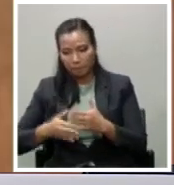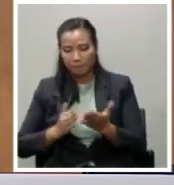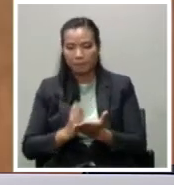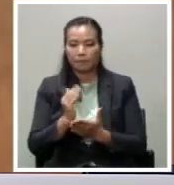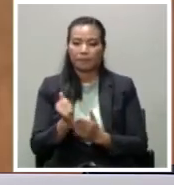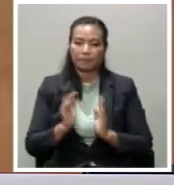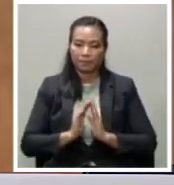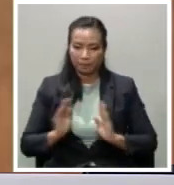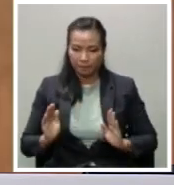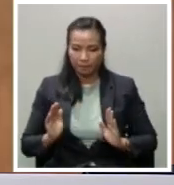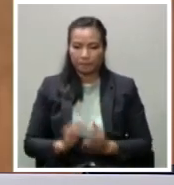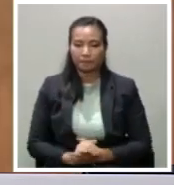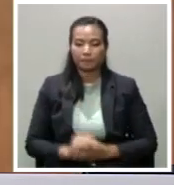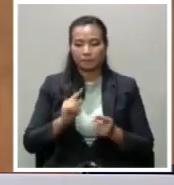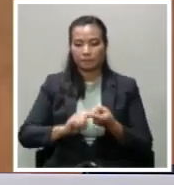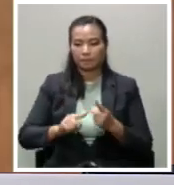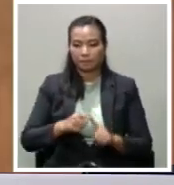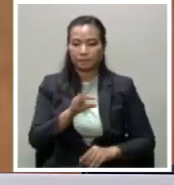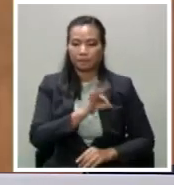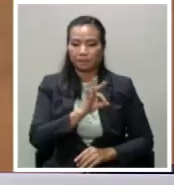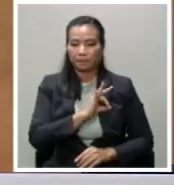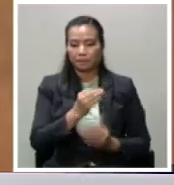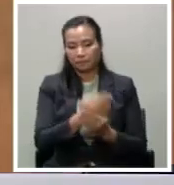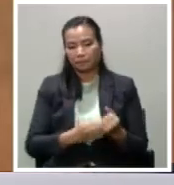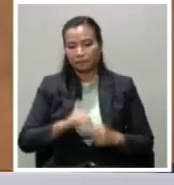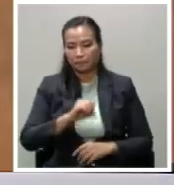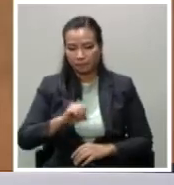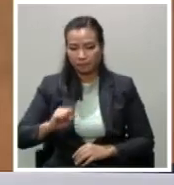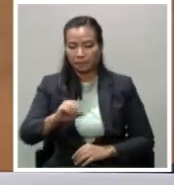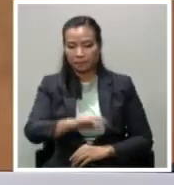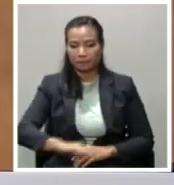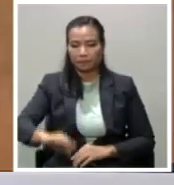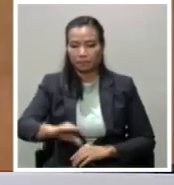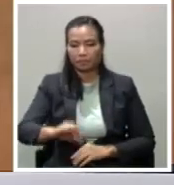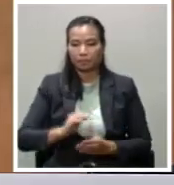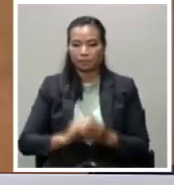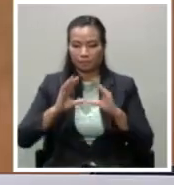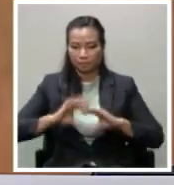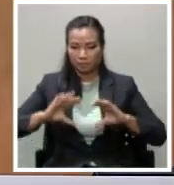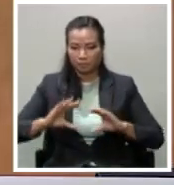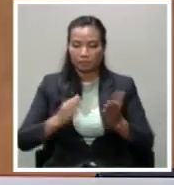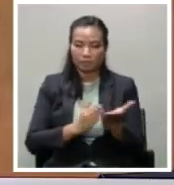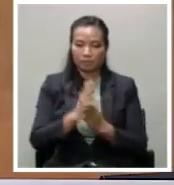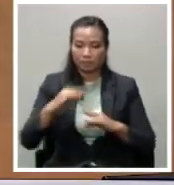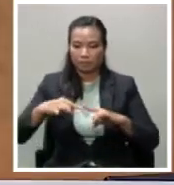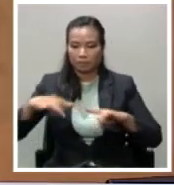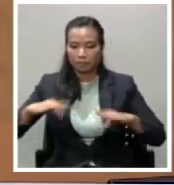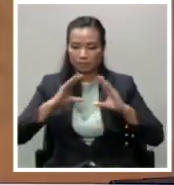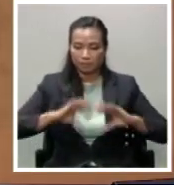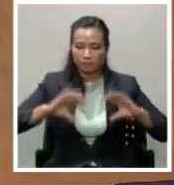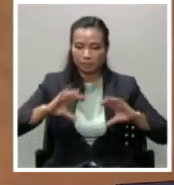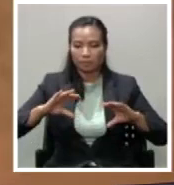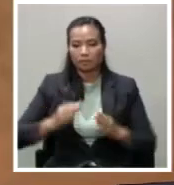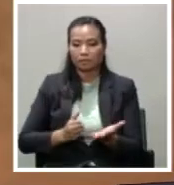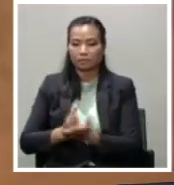คุณเพื่อนๆสมาชิกที่เคารพทุกคนนะครับทั้งรัฐบาลฝ่ายค้านและทุกฝ่ายที่